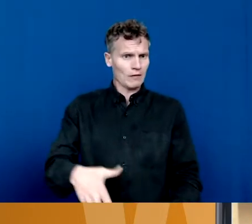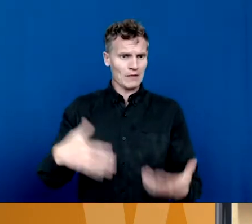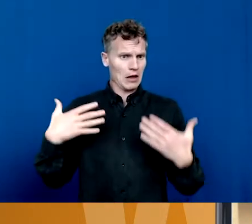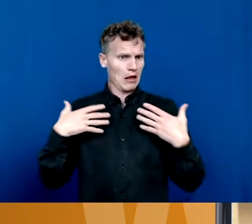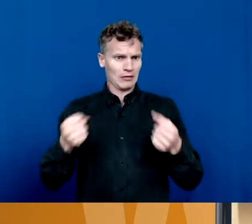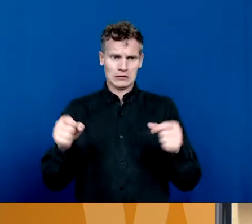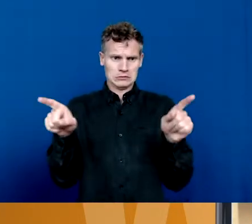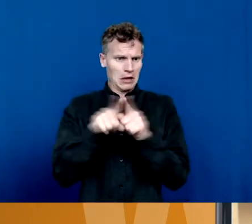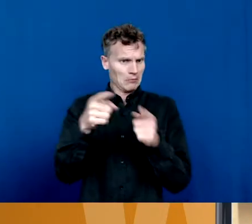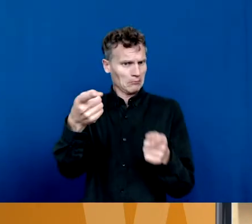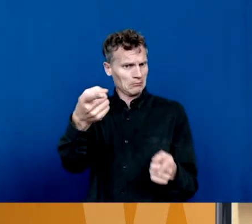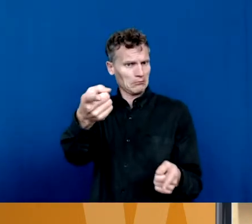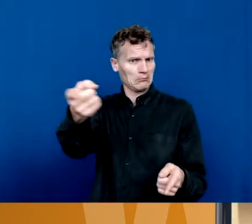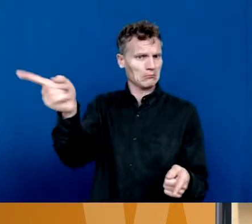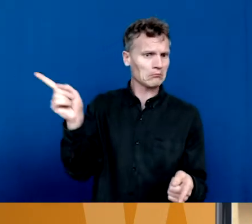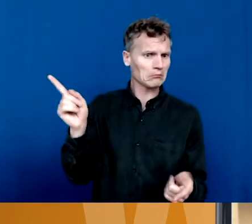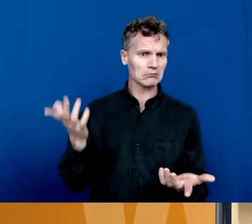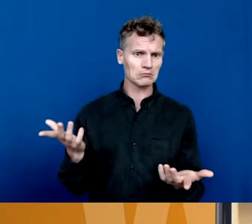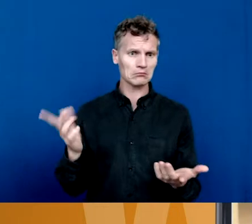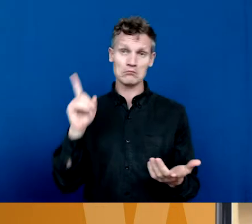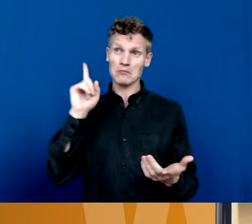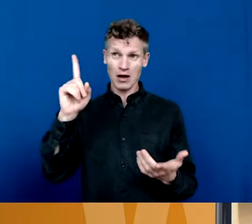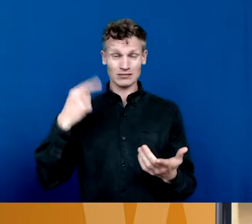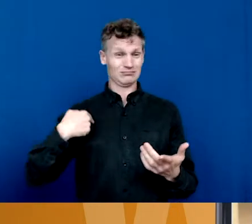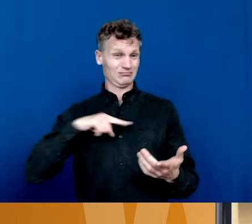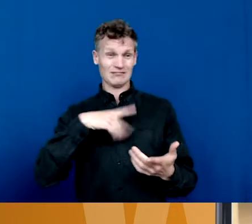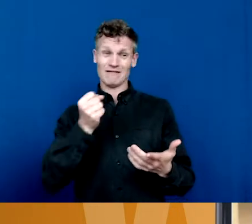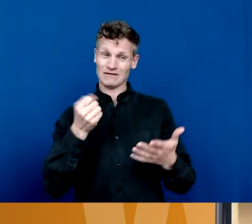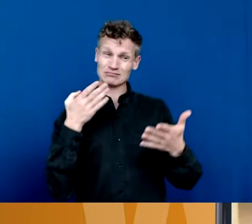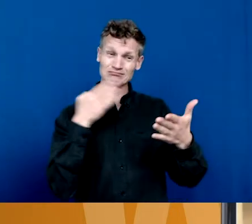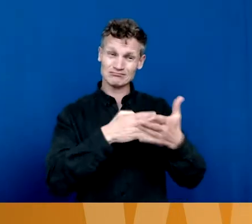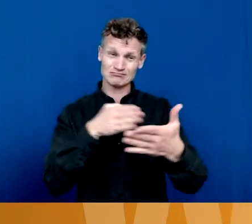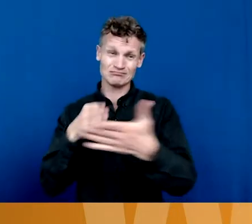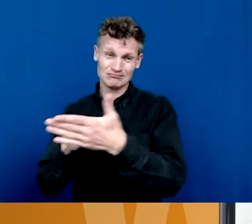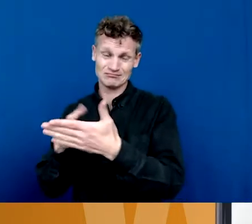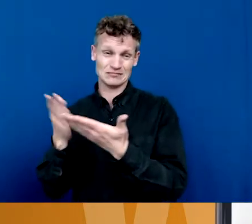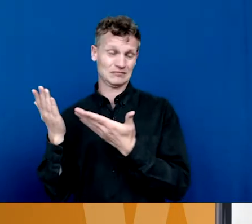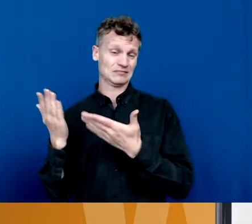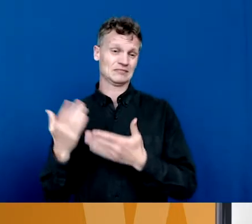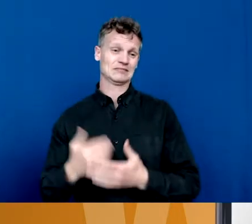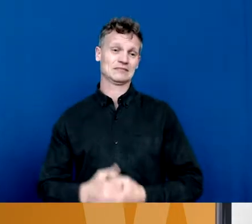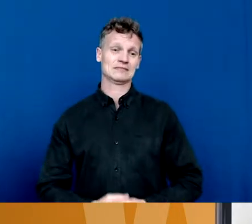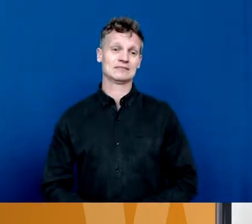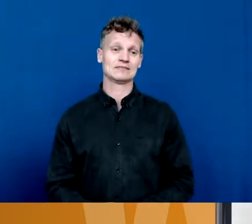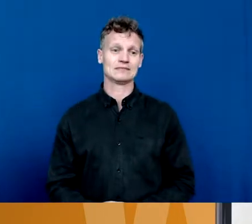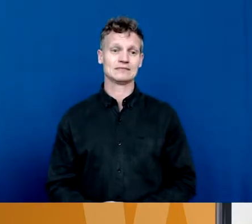se heurtent à des obstacles en matière d'information et de services.